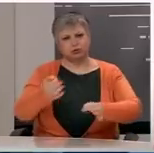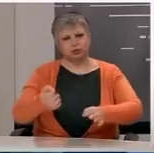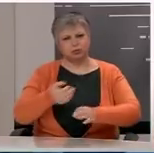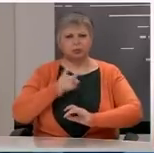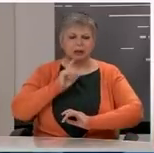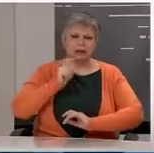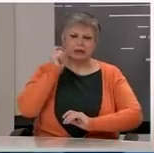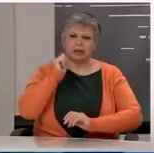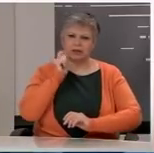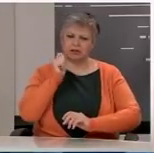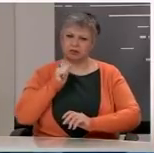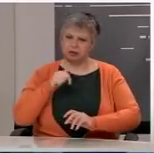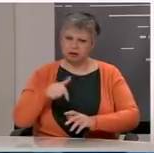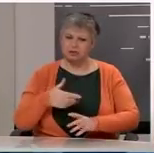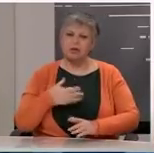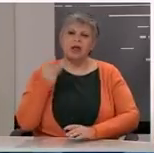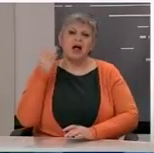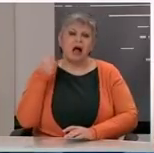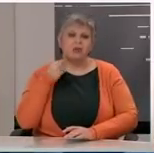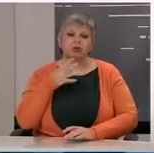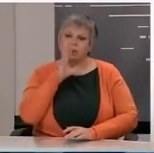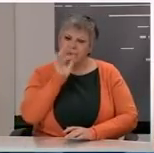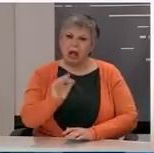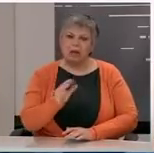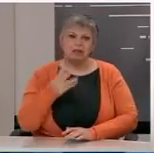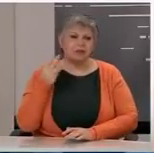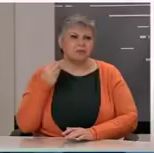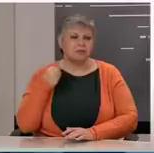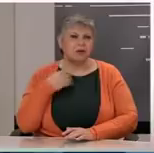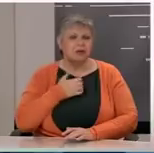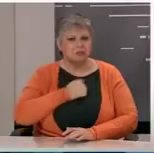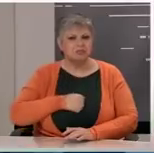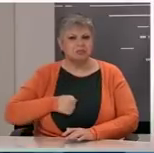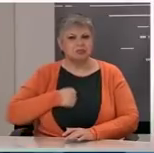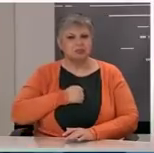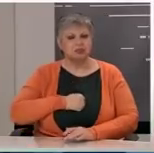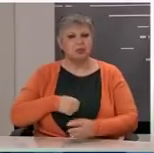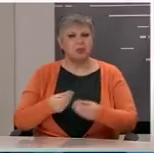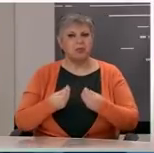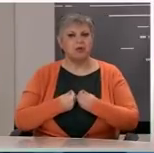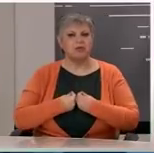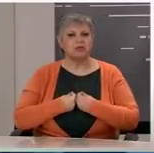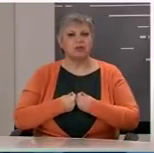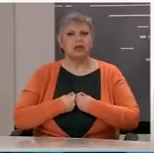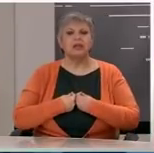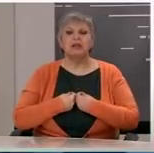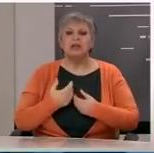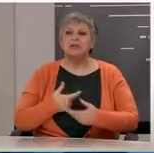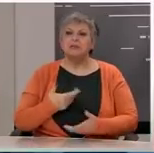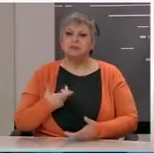άκουσα με πολύ προσοχή και με θλίψη να γίνεται αναφορά στο όνομά